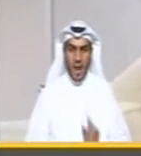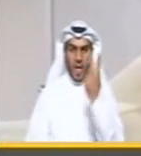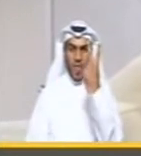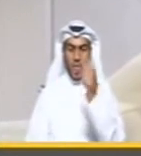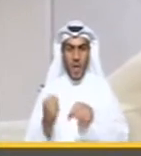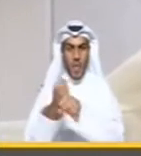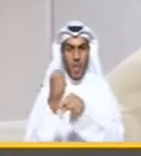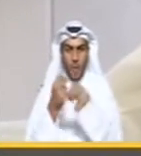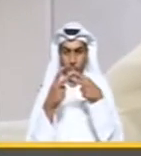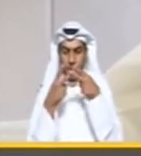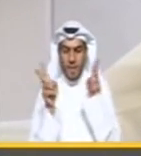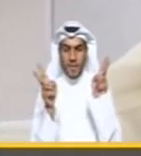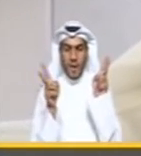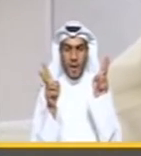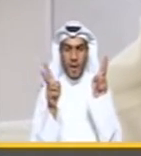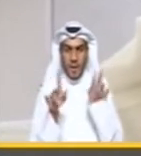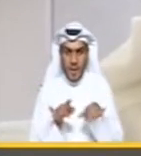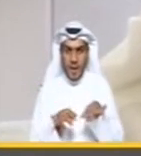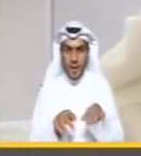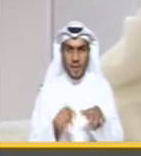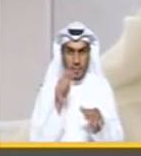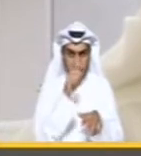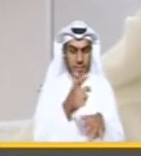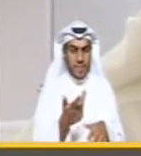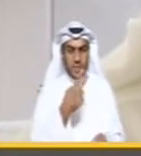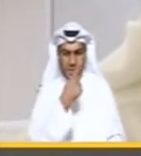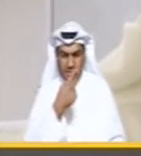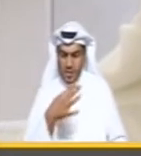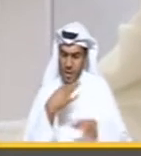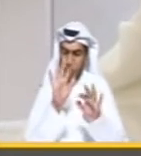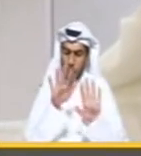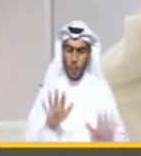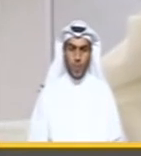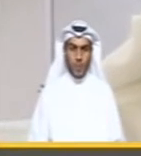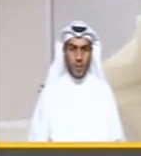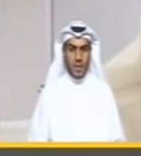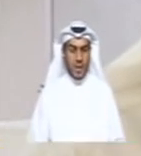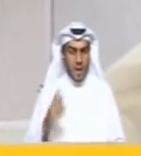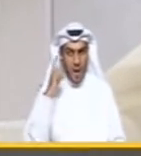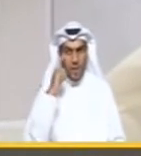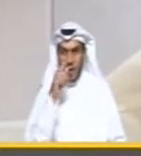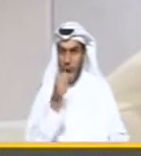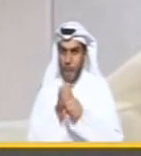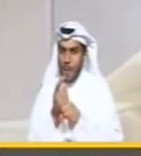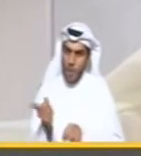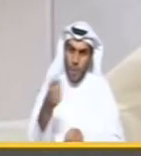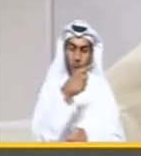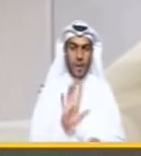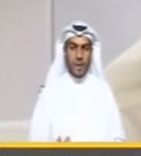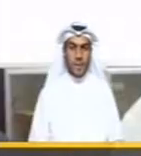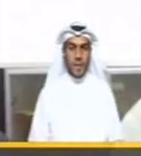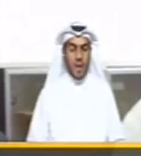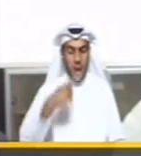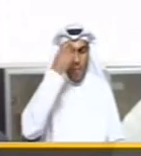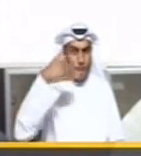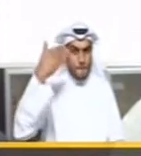إدارة التنفيذ في إجراءات إدارة التنفيذ وما بعد ذلك من الإدارات التي سيتم ضمها لهذا